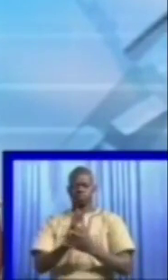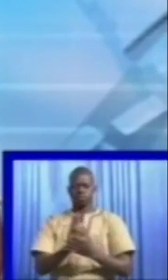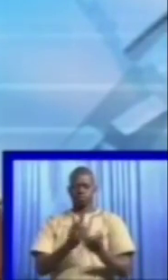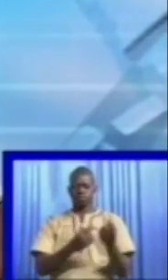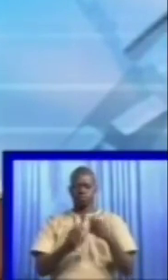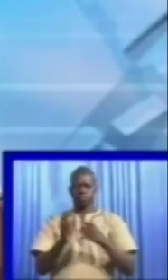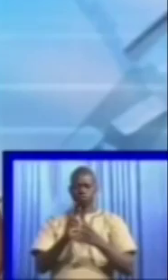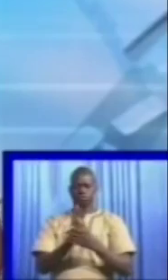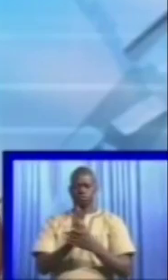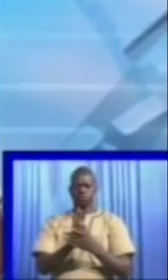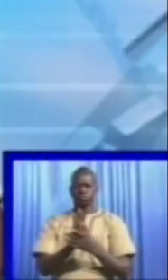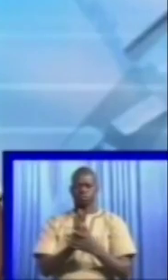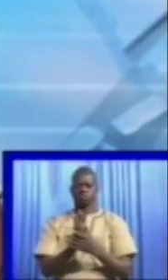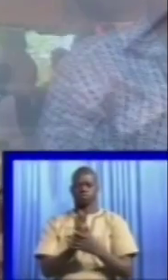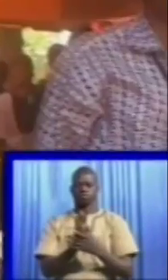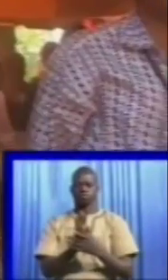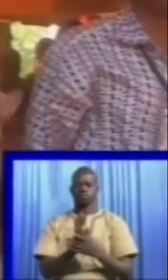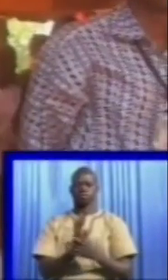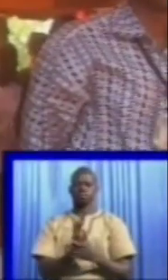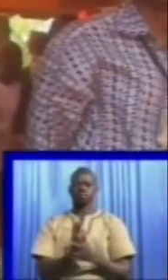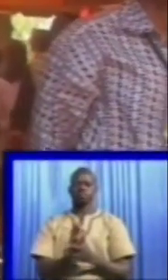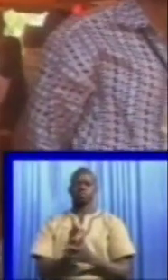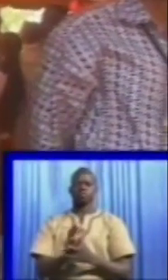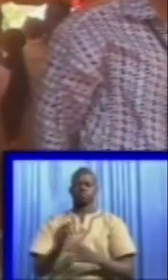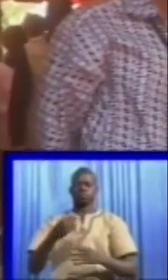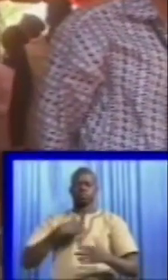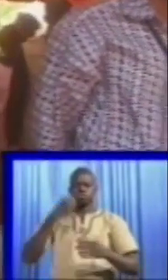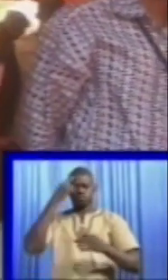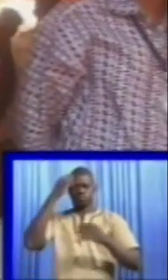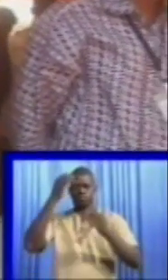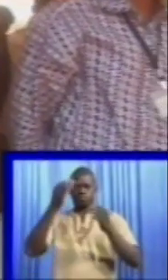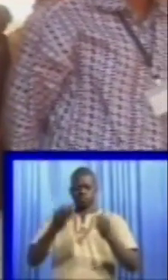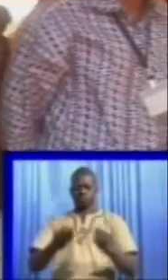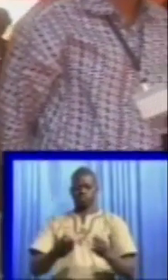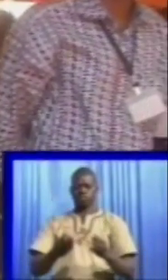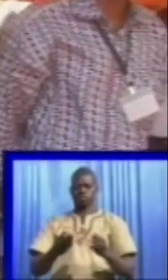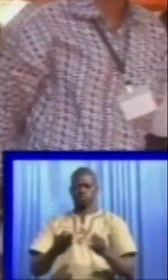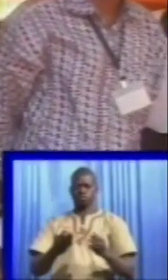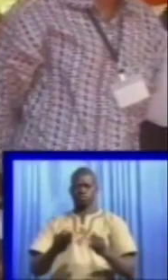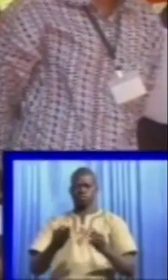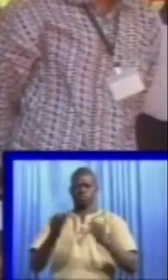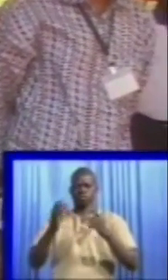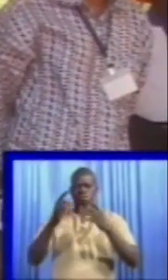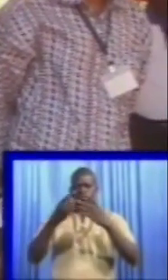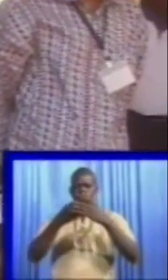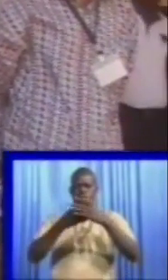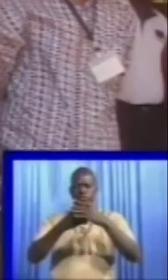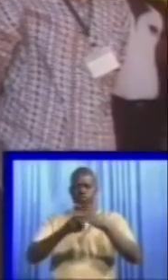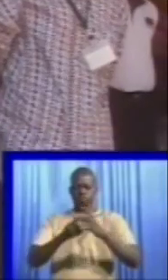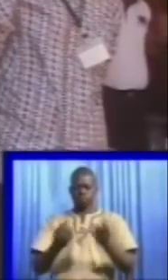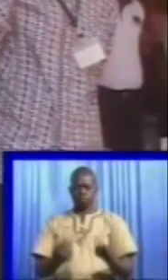sur l'événement. Je m'engage. Je m'engage.